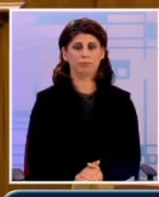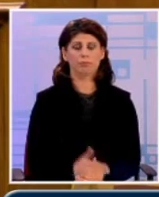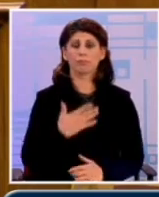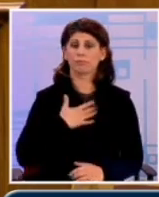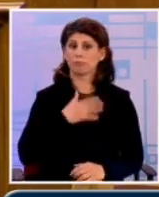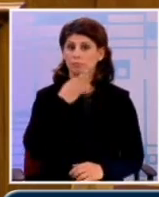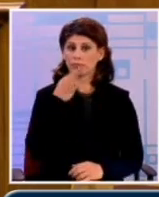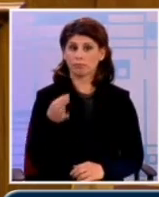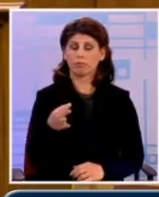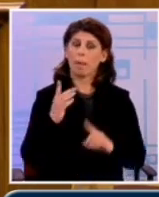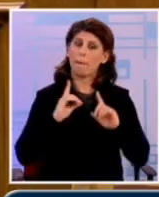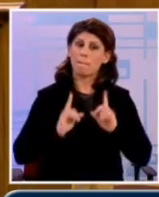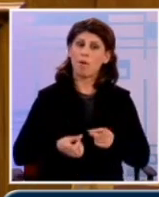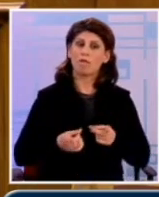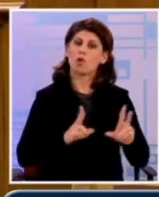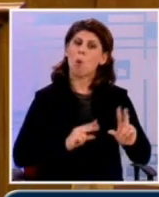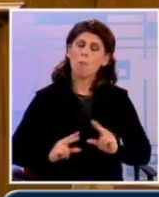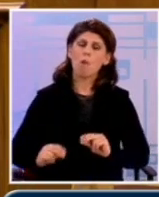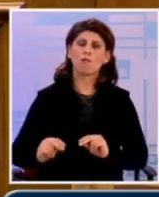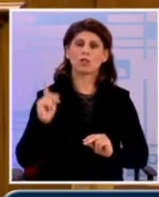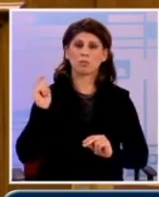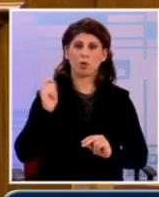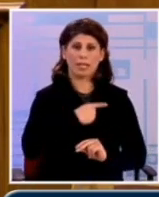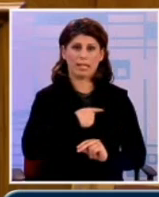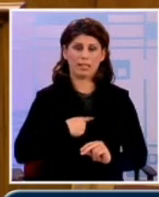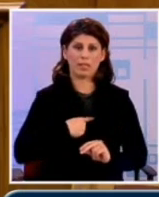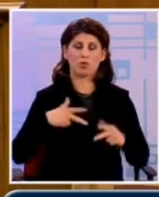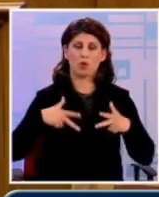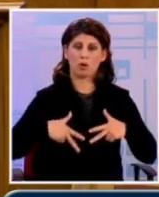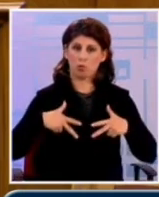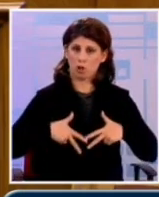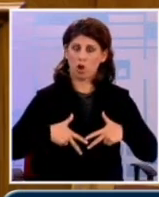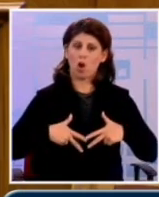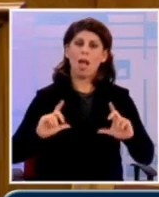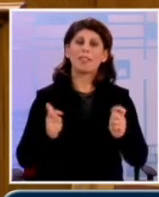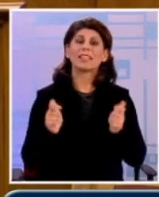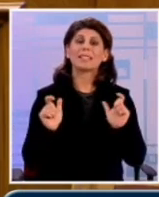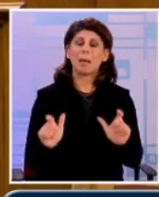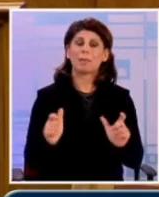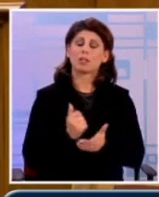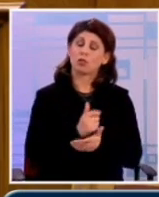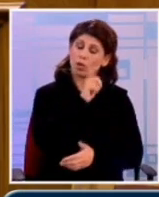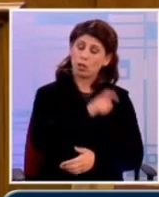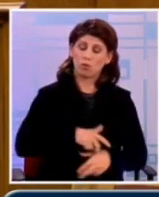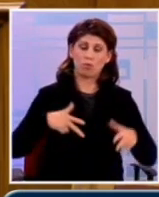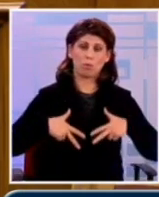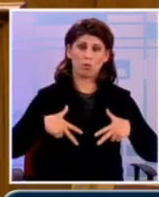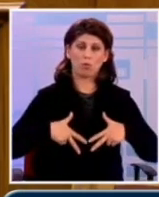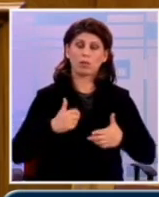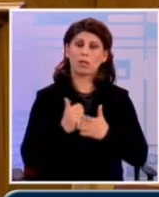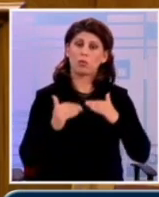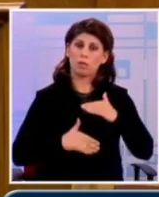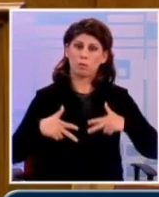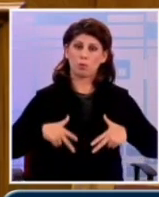μια απόφαση ομόφωνη της πολιτικής ηγεσίας του Υπουργείου Εθνικής Άμυνας και του Υπουργού και του